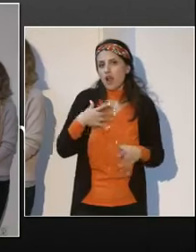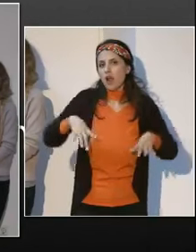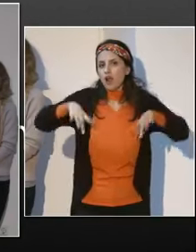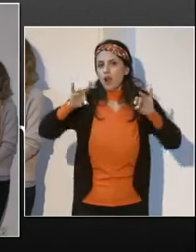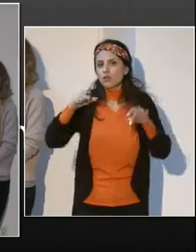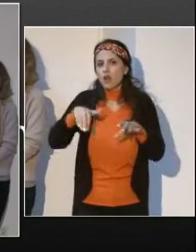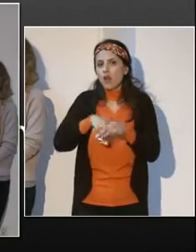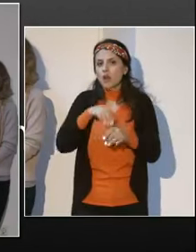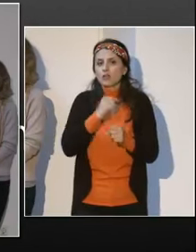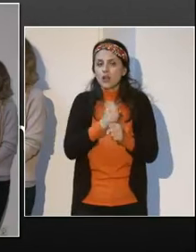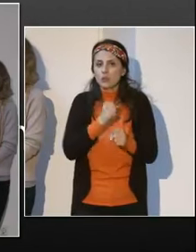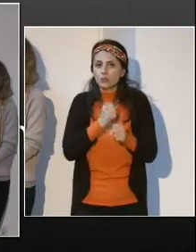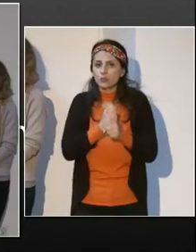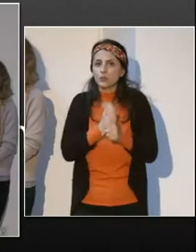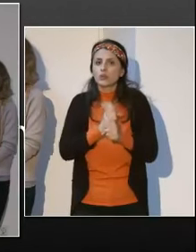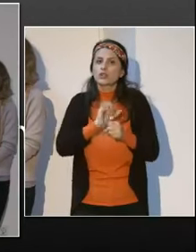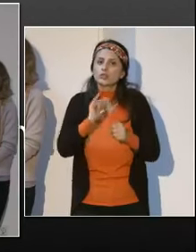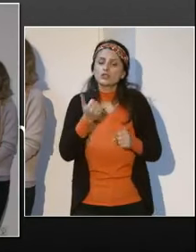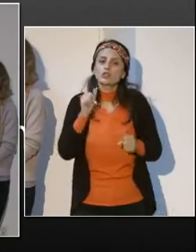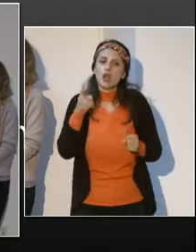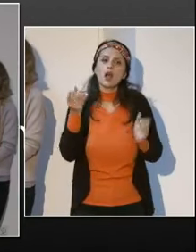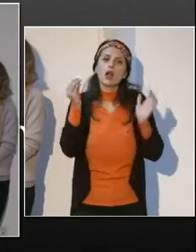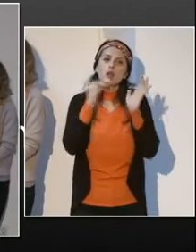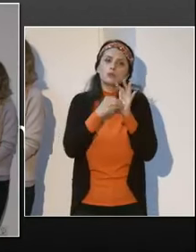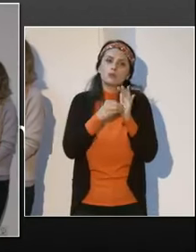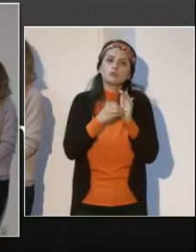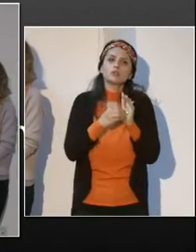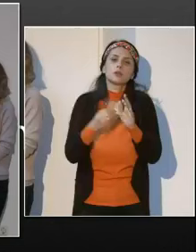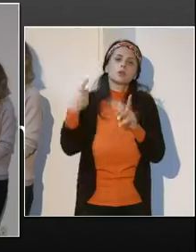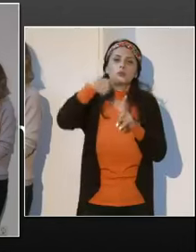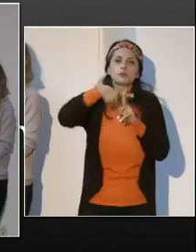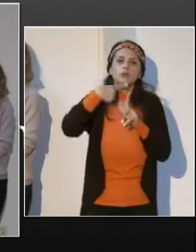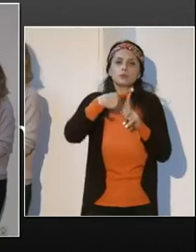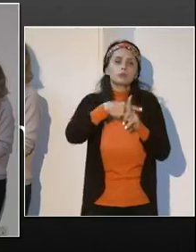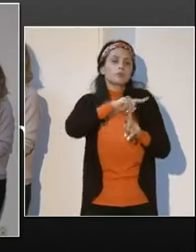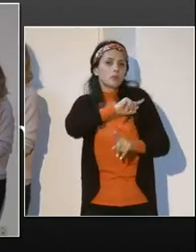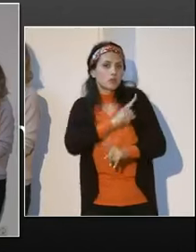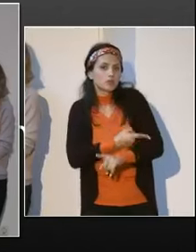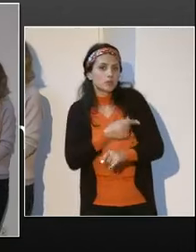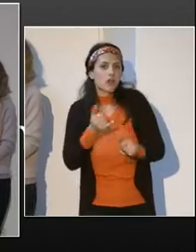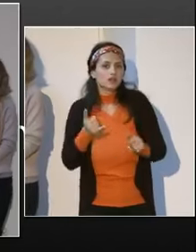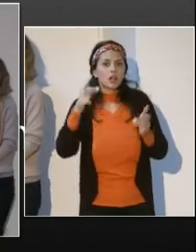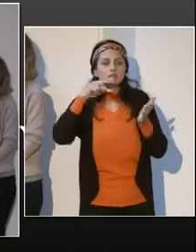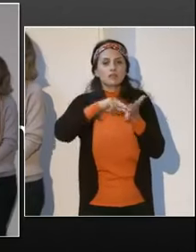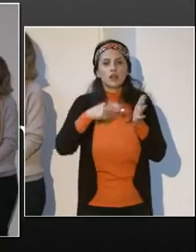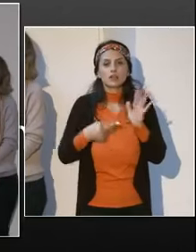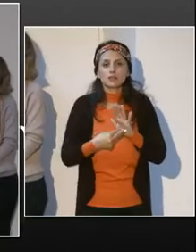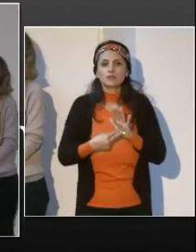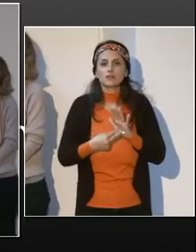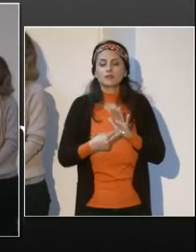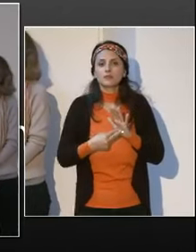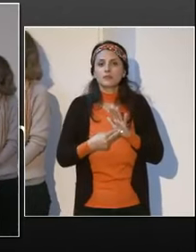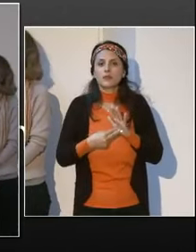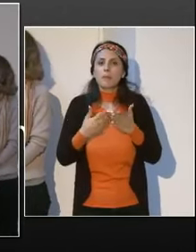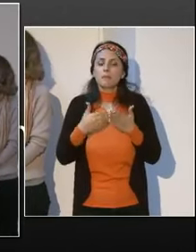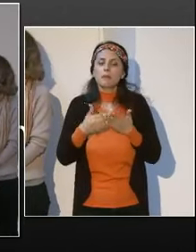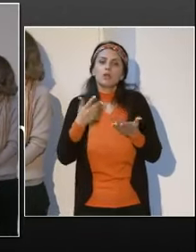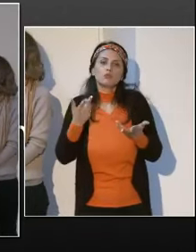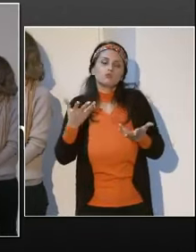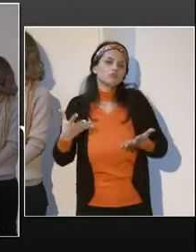loc de munca si de asemenea am introduse suplimentar posibilitatea ca aceste tehnologii ghete Steve